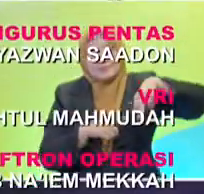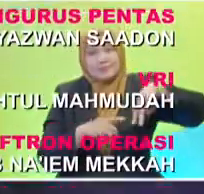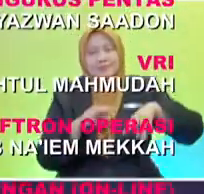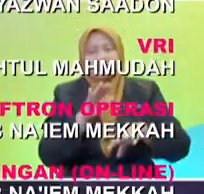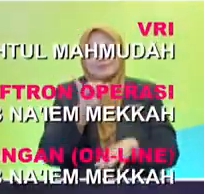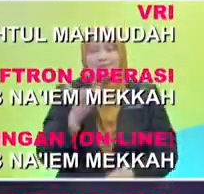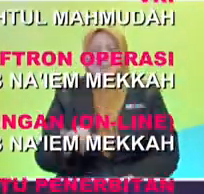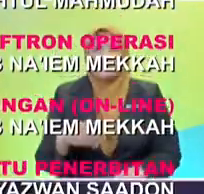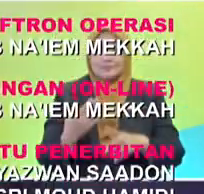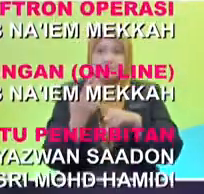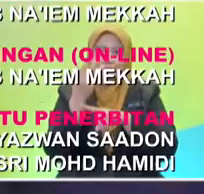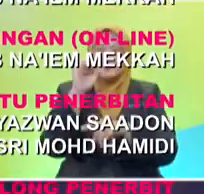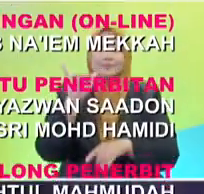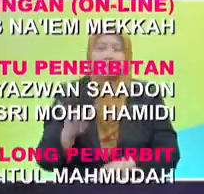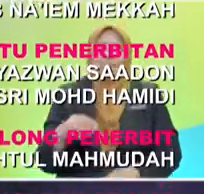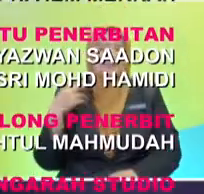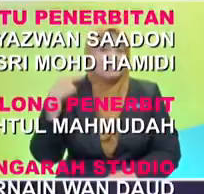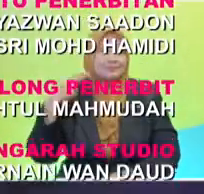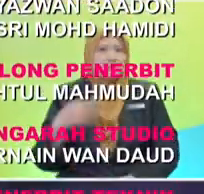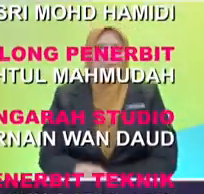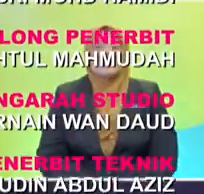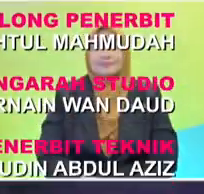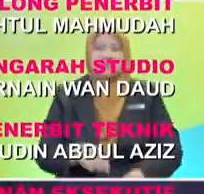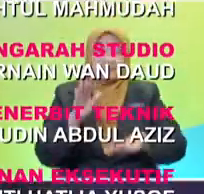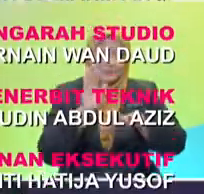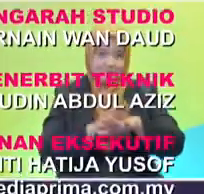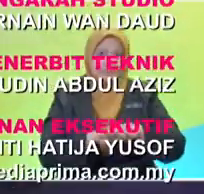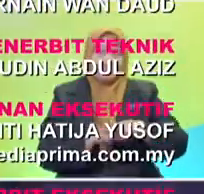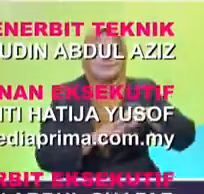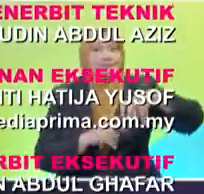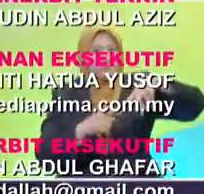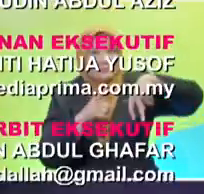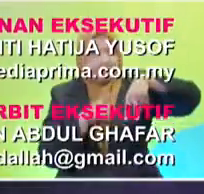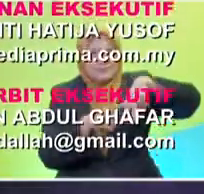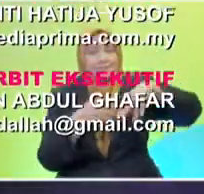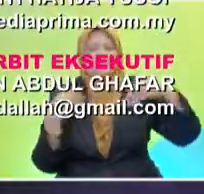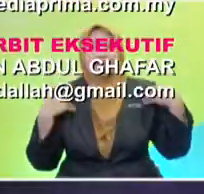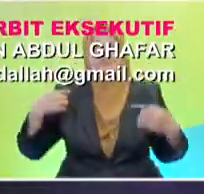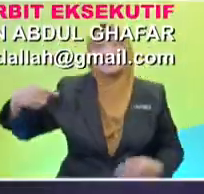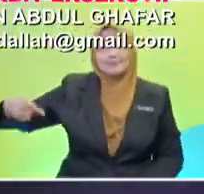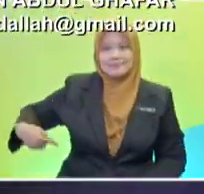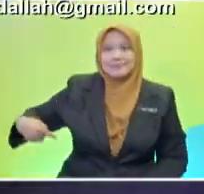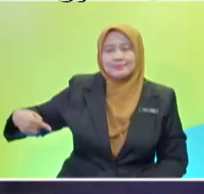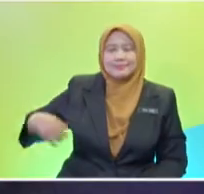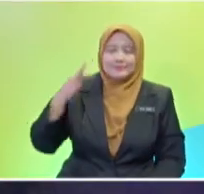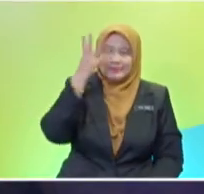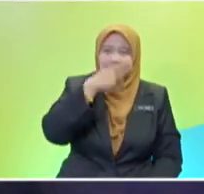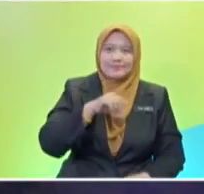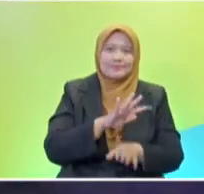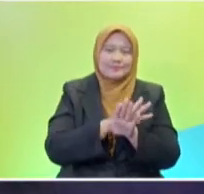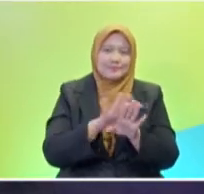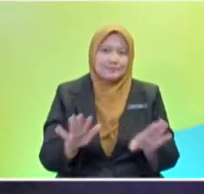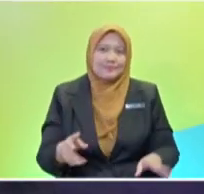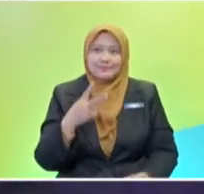rumput rumput yang hijau atas bahan ada pinggang-pinggang cantik